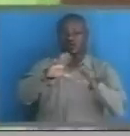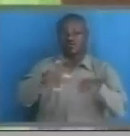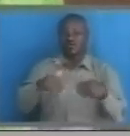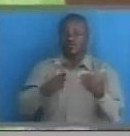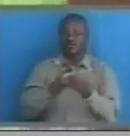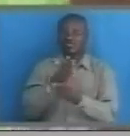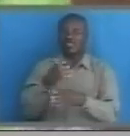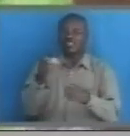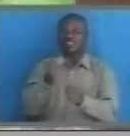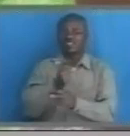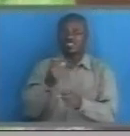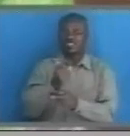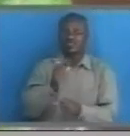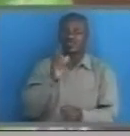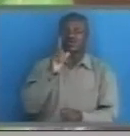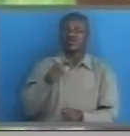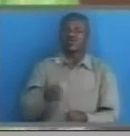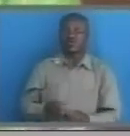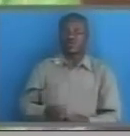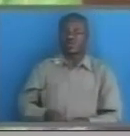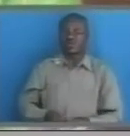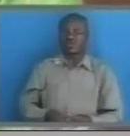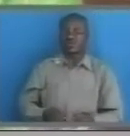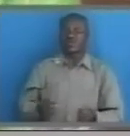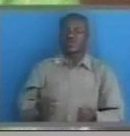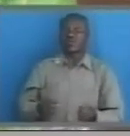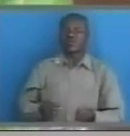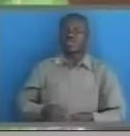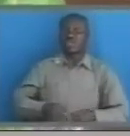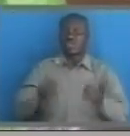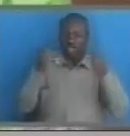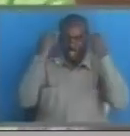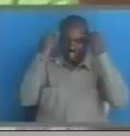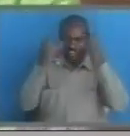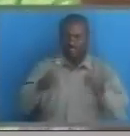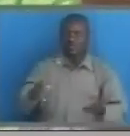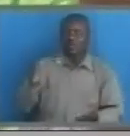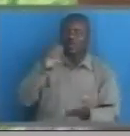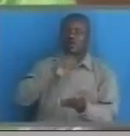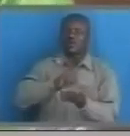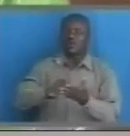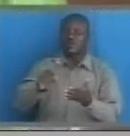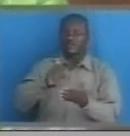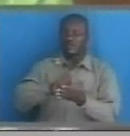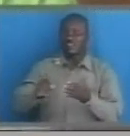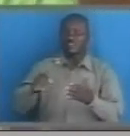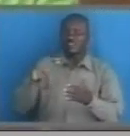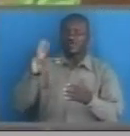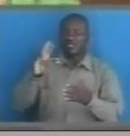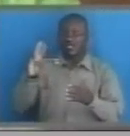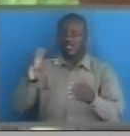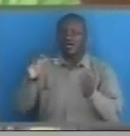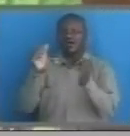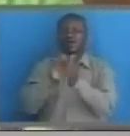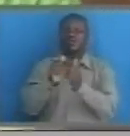lizingatiwe ili Kweli tuzipe hadhi ofisi za wilaya za tume ya utumishi makao makuu ya tume Mambo yawe